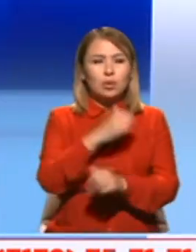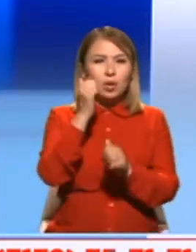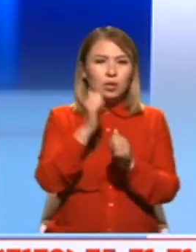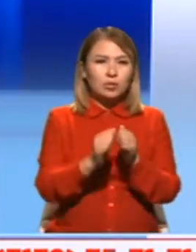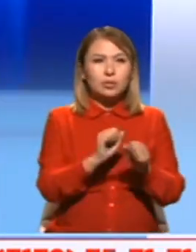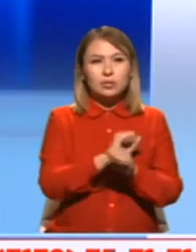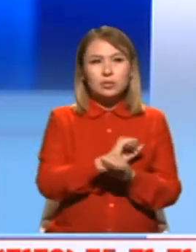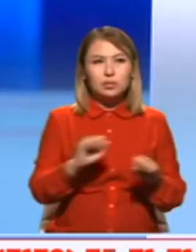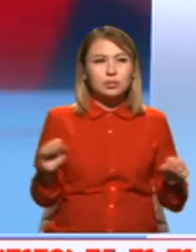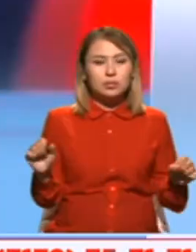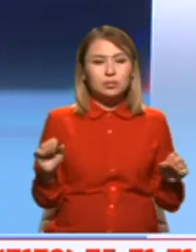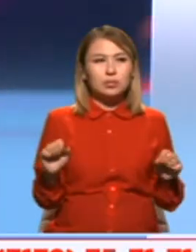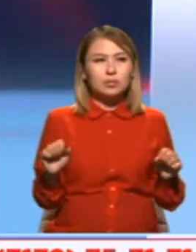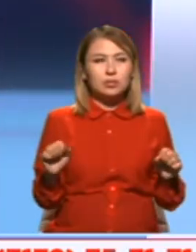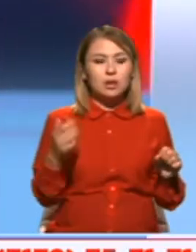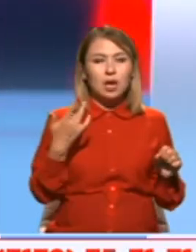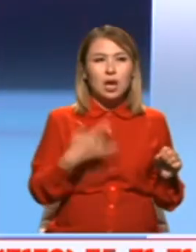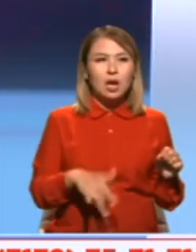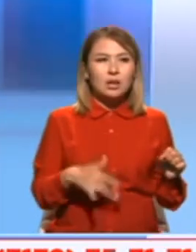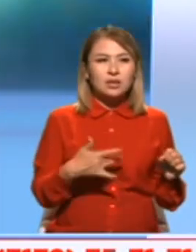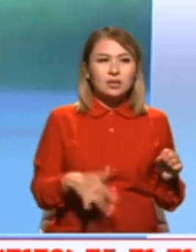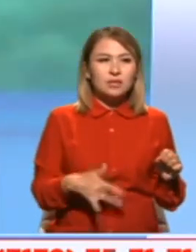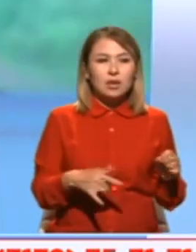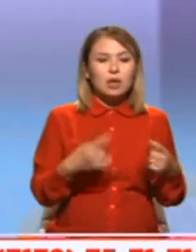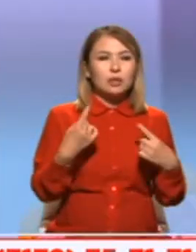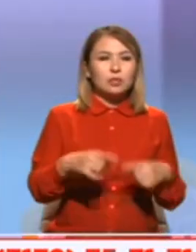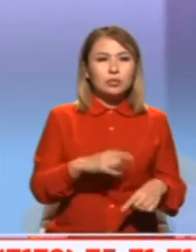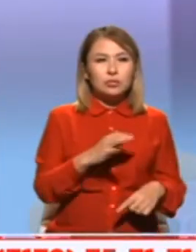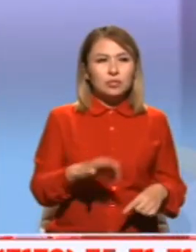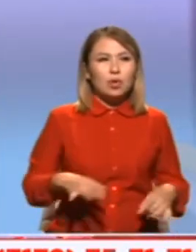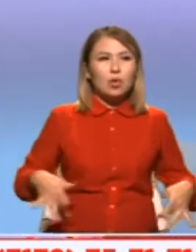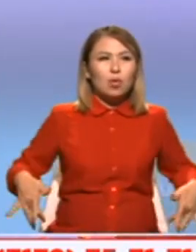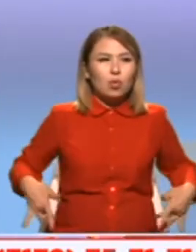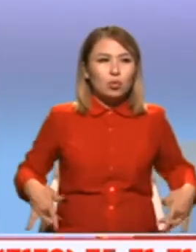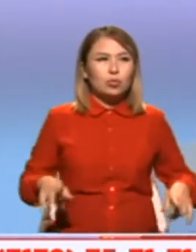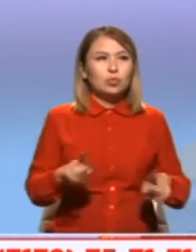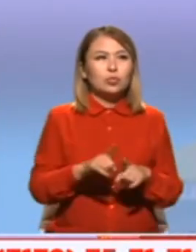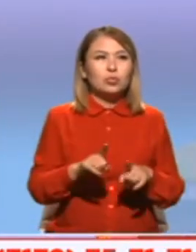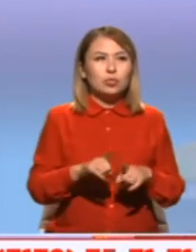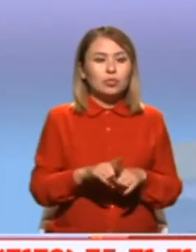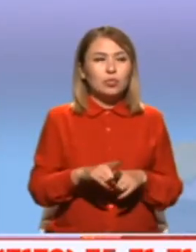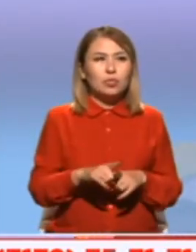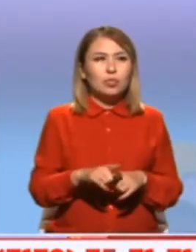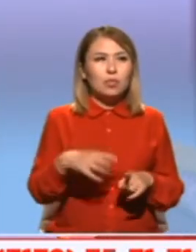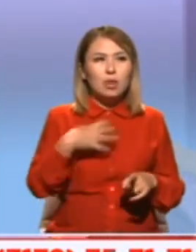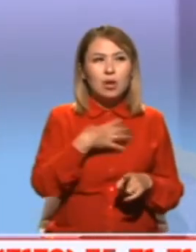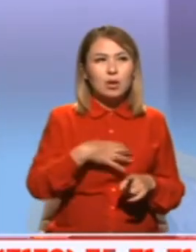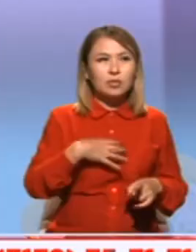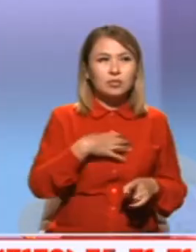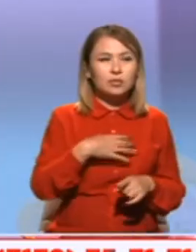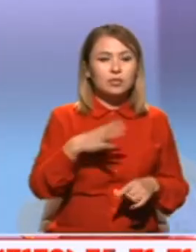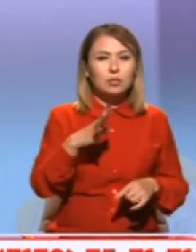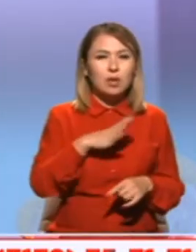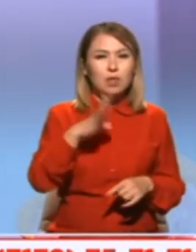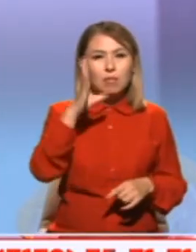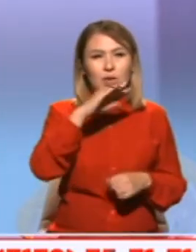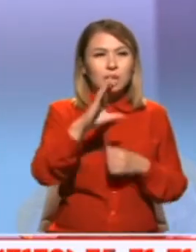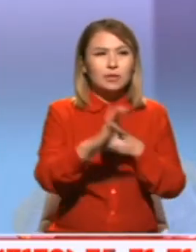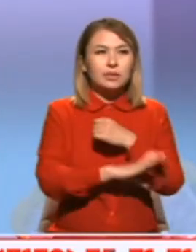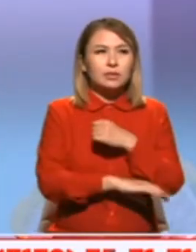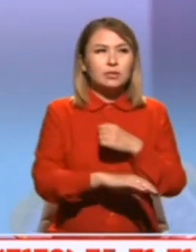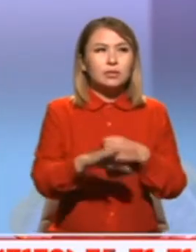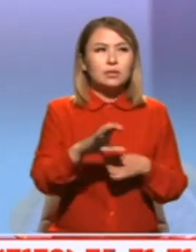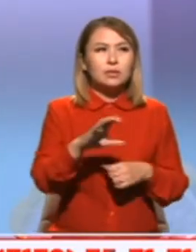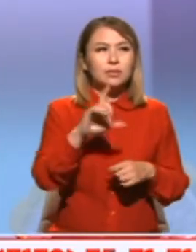Ол тек қана асқазан, басқа да өт жолдарына емес, ол бүйрекке де өте маңызы зор. Тіпті бүйректің соңғы стадияларында да біз